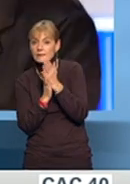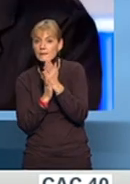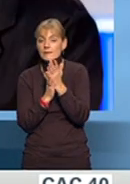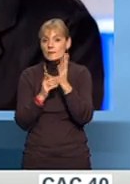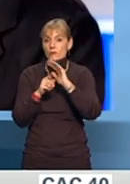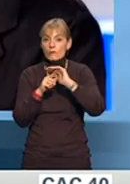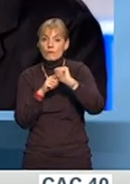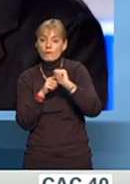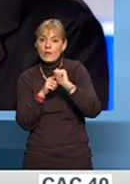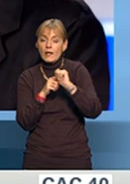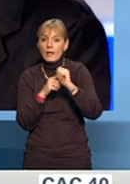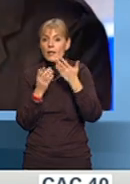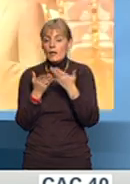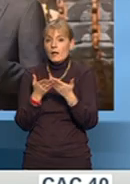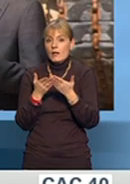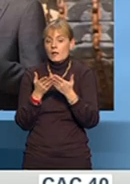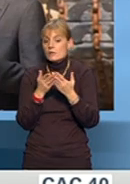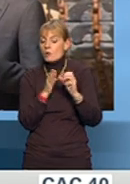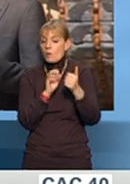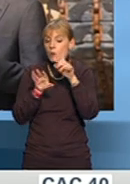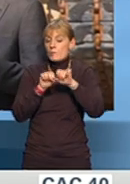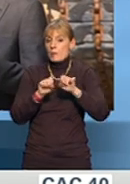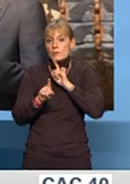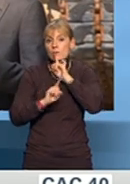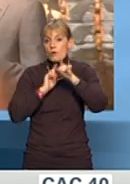ou commander les premières productions.